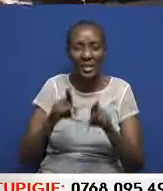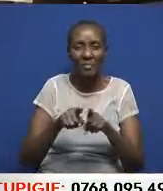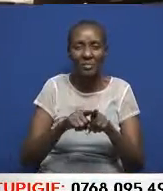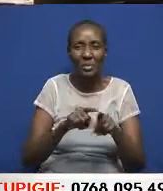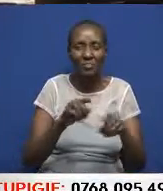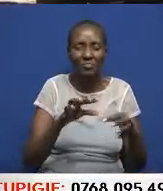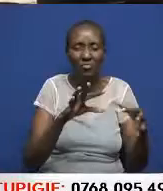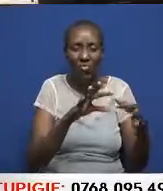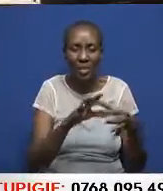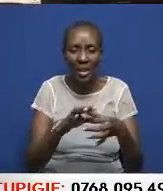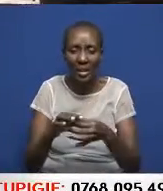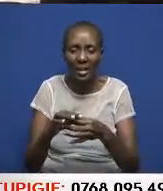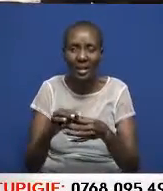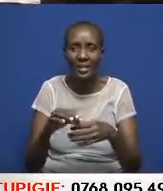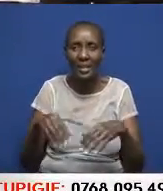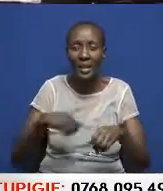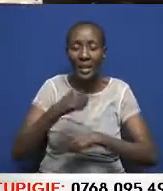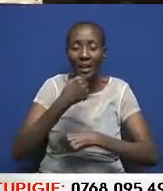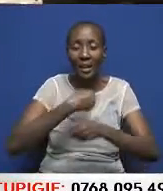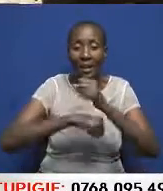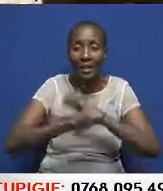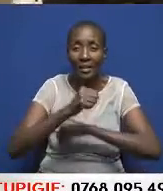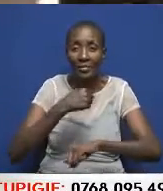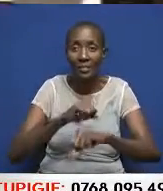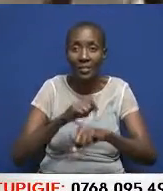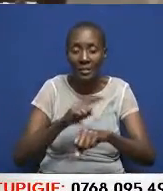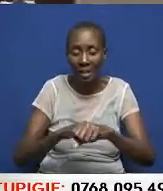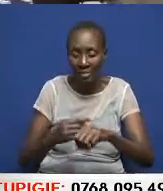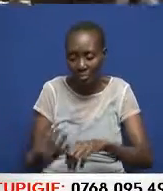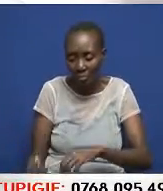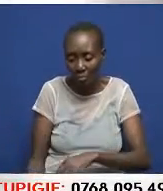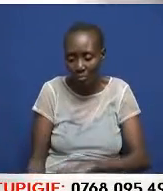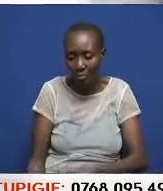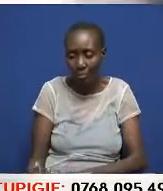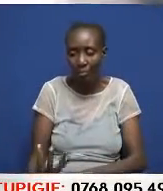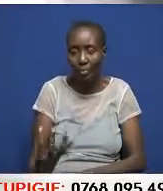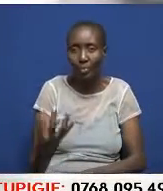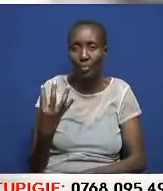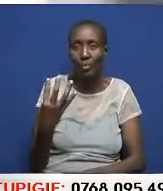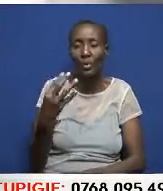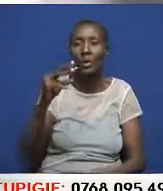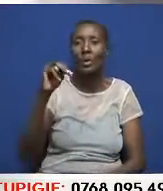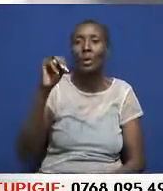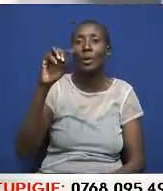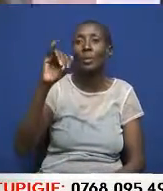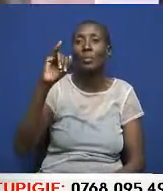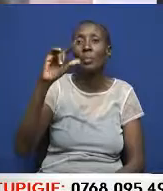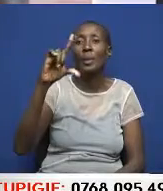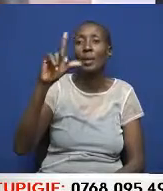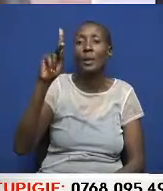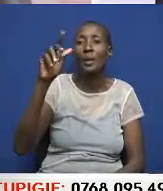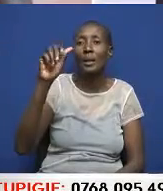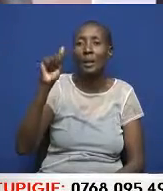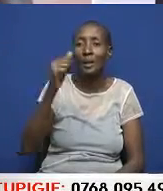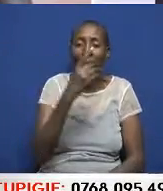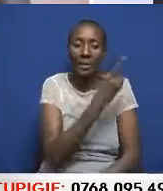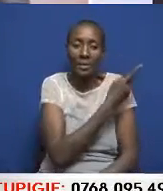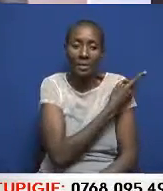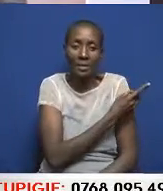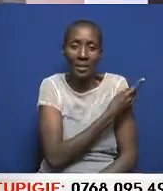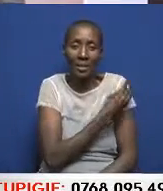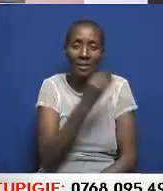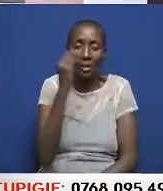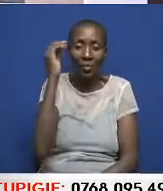mtu anavyokuwa mtoto mdogo hadi anafikia utu uzima. Milko Oyando ni daktari wa akili katika hospitali ya Oasis